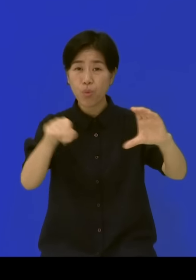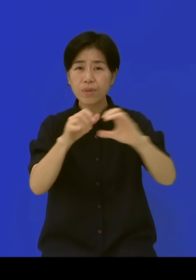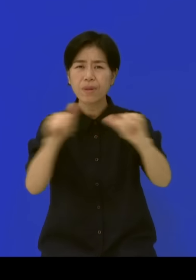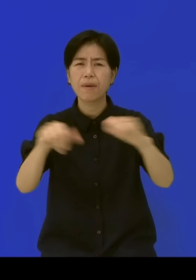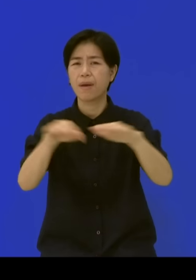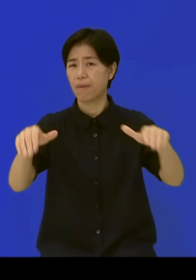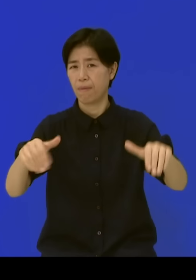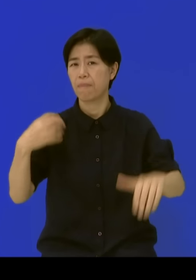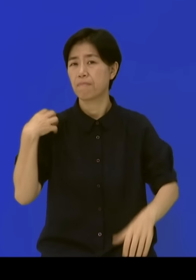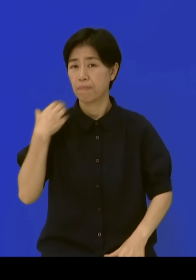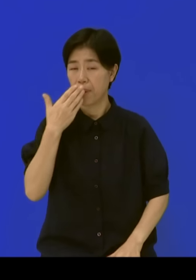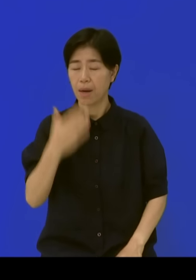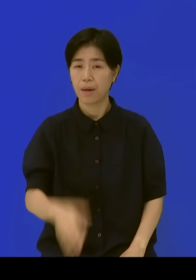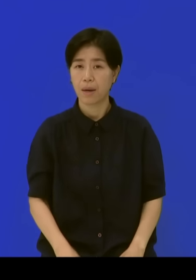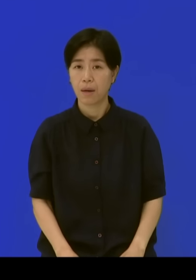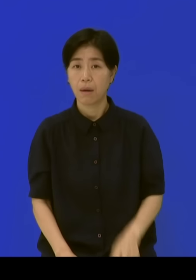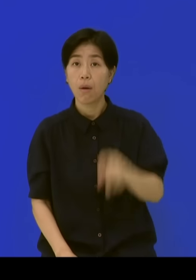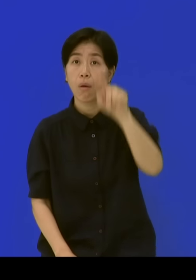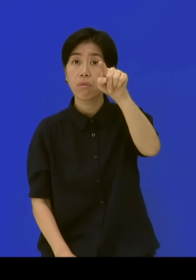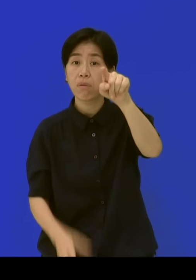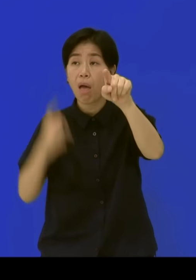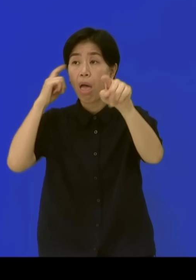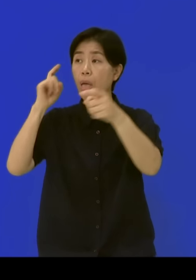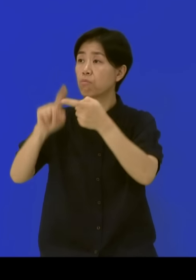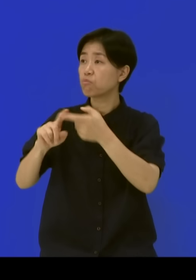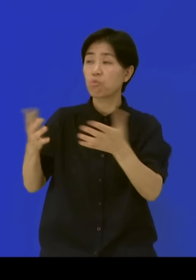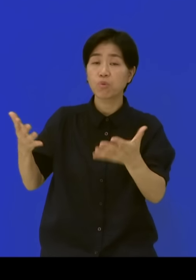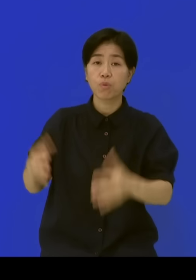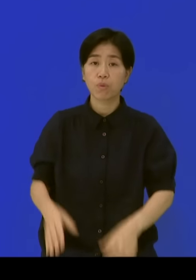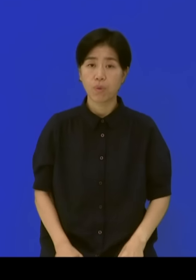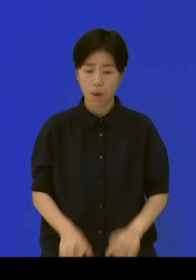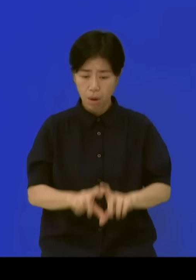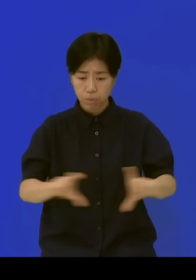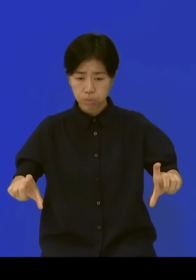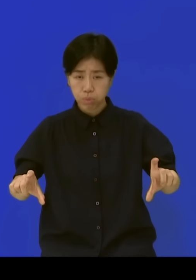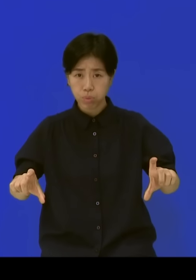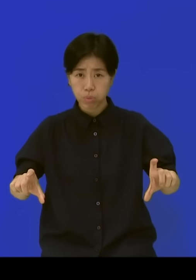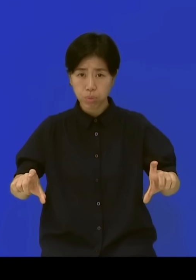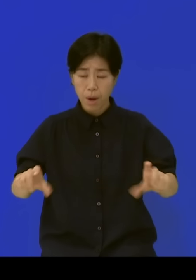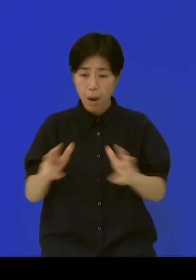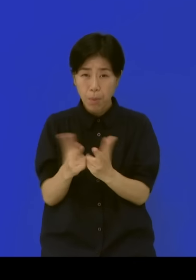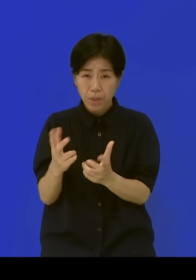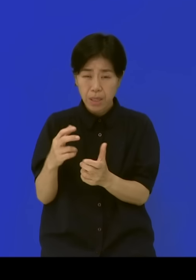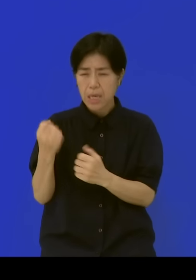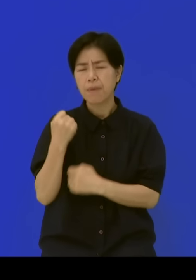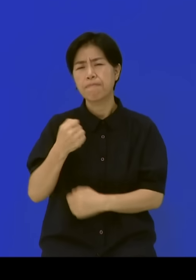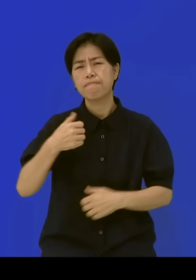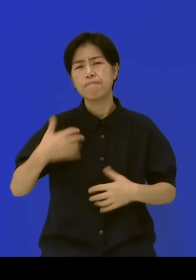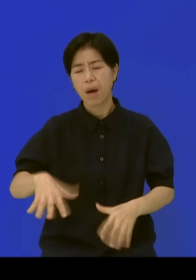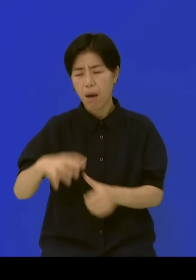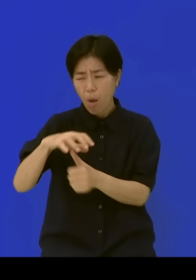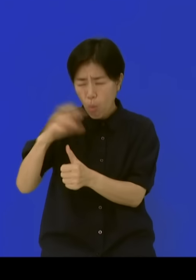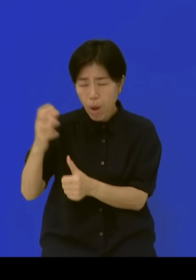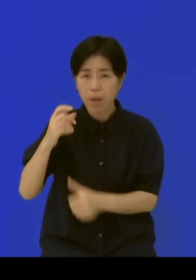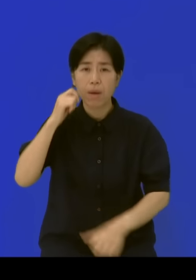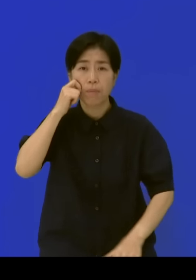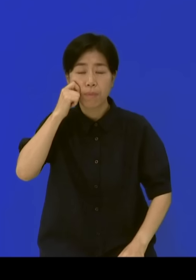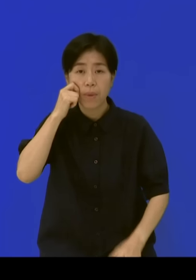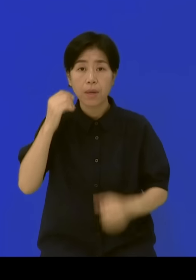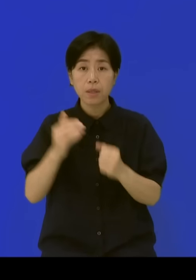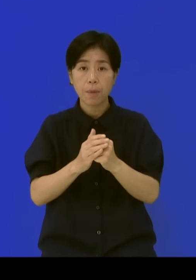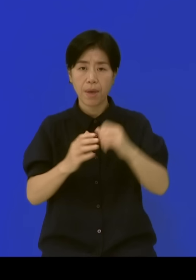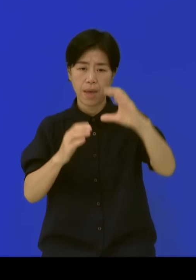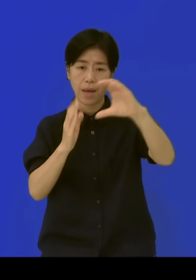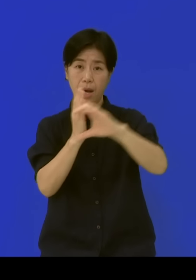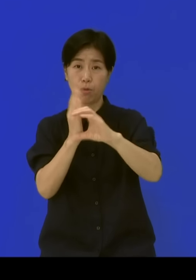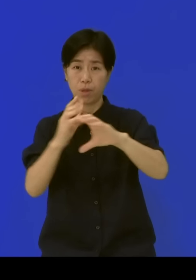해결 못하고 위에 있는 사람들은 관심이 없고 이 중간에 있는 사람들은 근데 어떨까 이런 생각을 해보게 되는 거죠. 아마